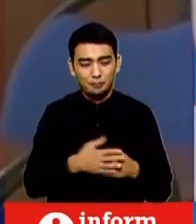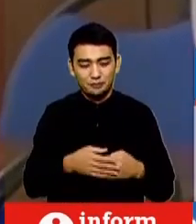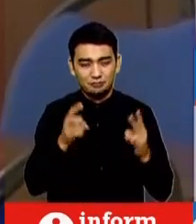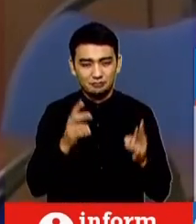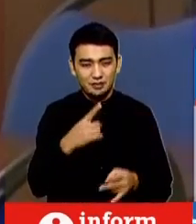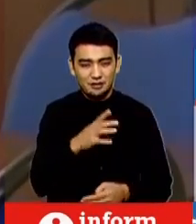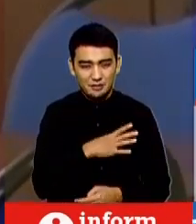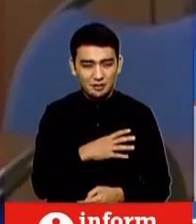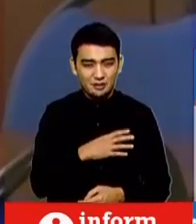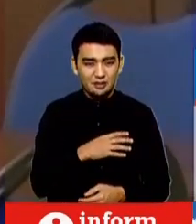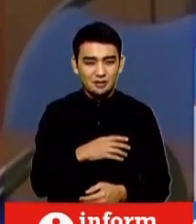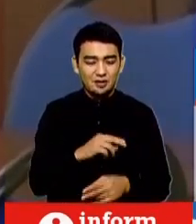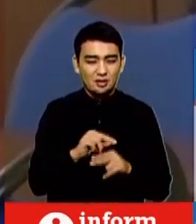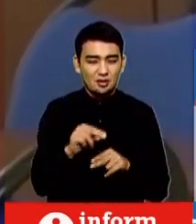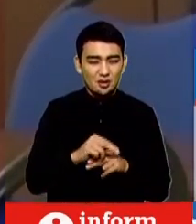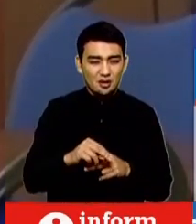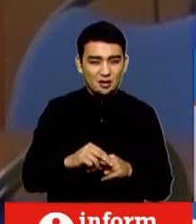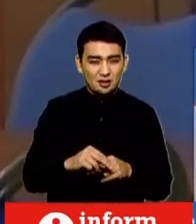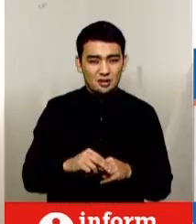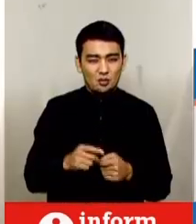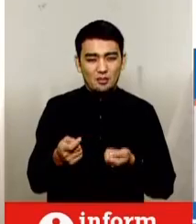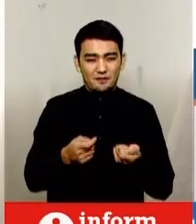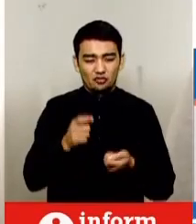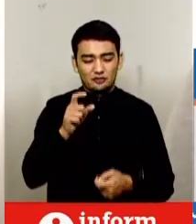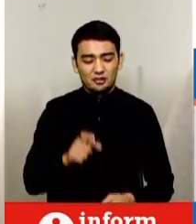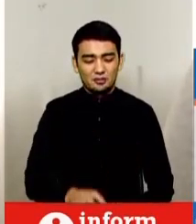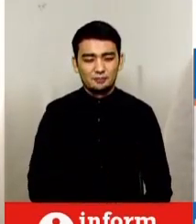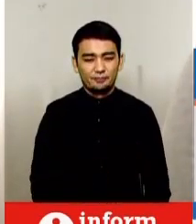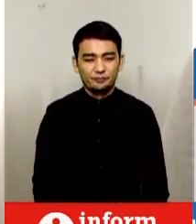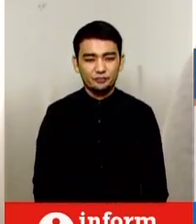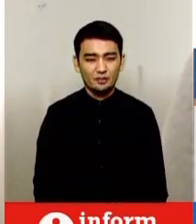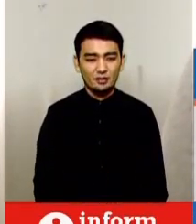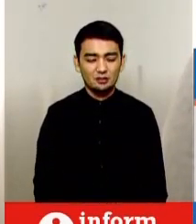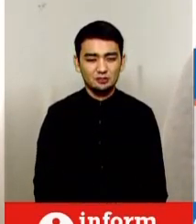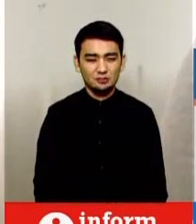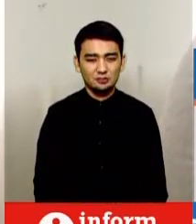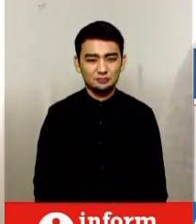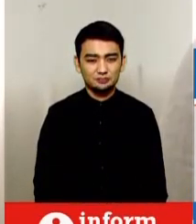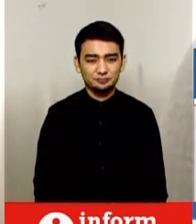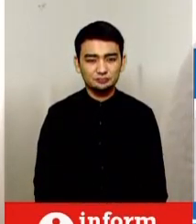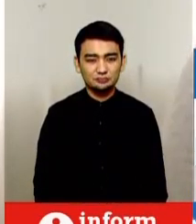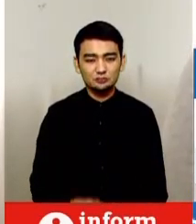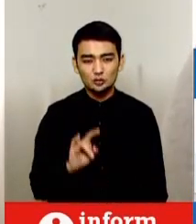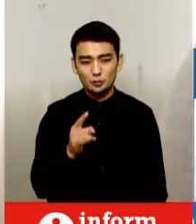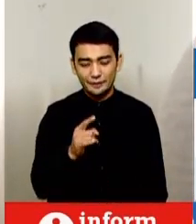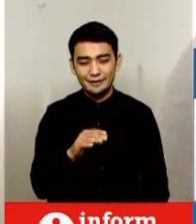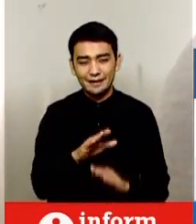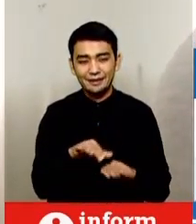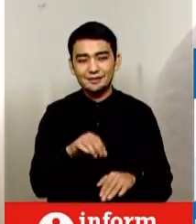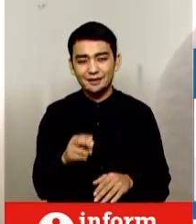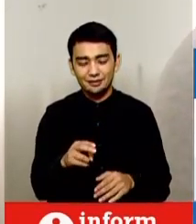болды дейді мектепке дейінгі білім беру мекемесінің меңгерушісі. Ребенок, он как бы зашел в детский